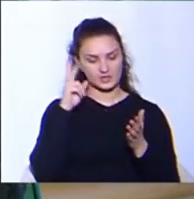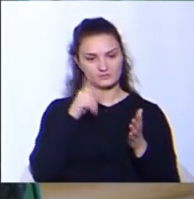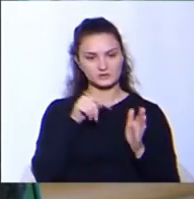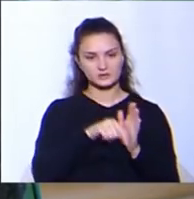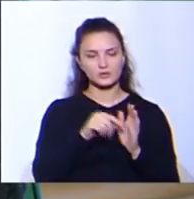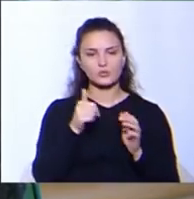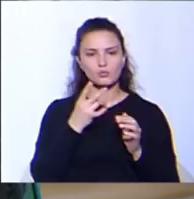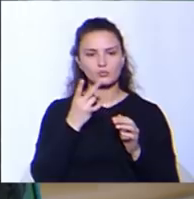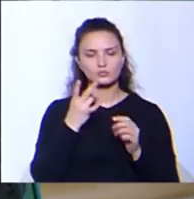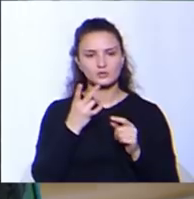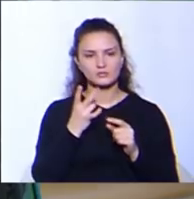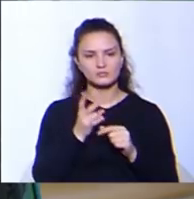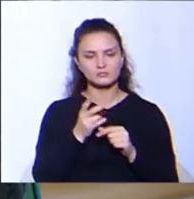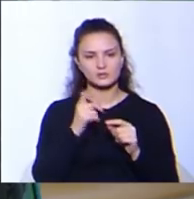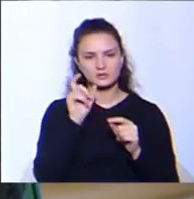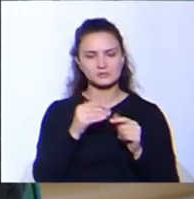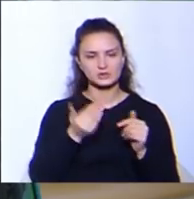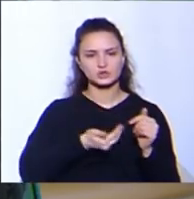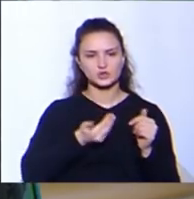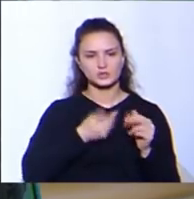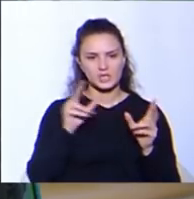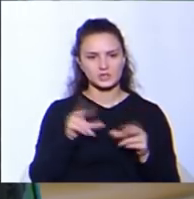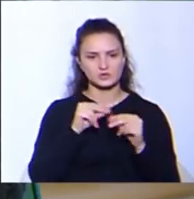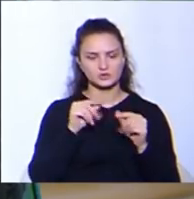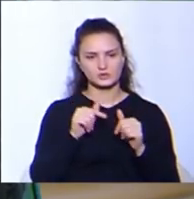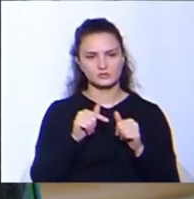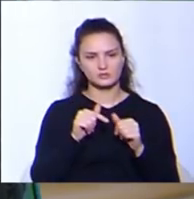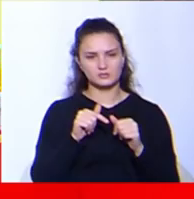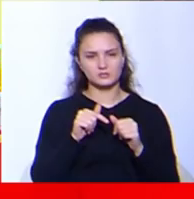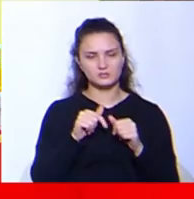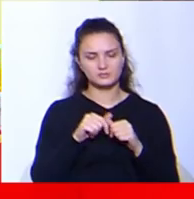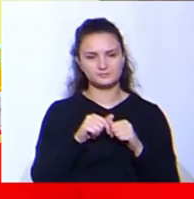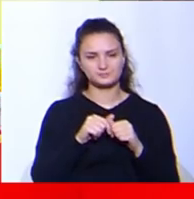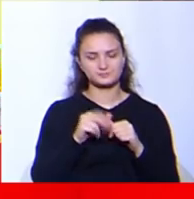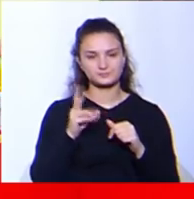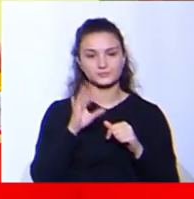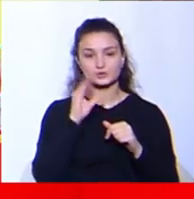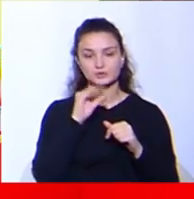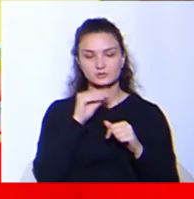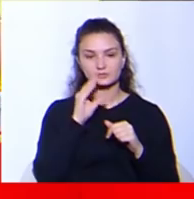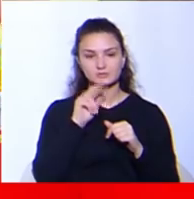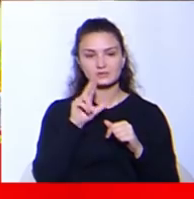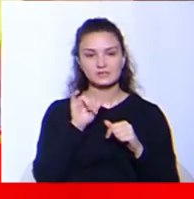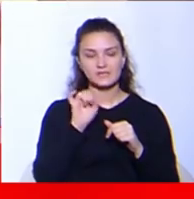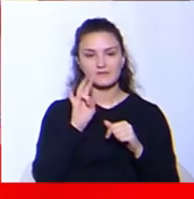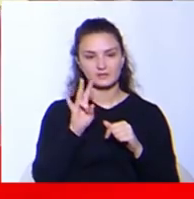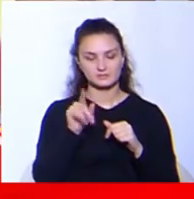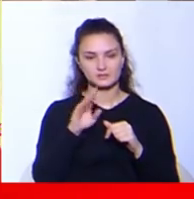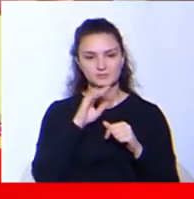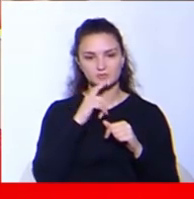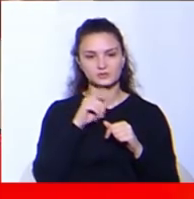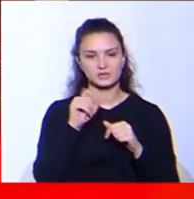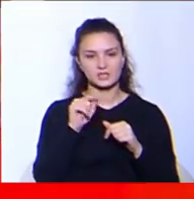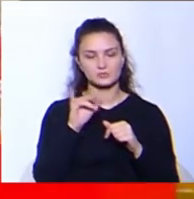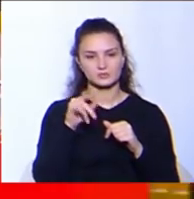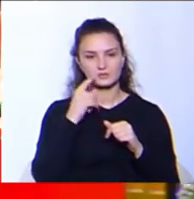უნდა დაუპირისპიროთ იმისათვის რომ ადამიანის სიცოცხლე გადარჩეს მაგრამ როდესაც ბატონმა ლევანმა ახსენა და ქალბატონმა ხათუნამ